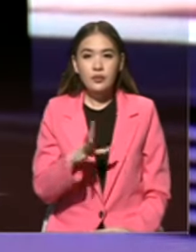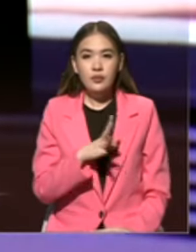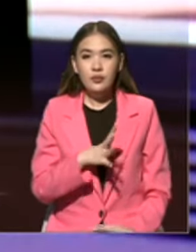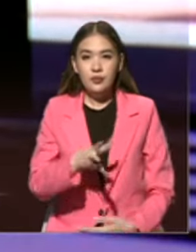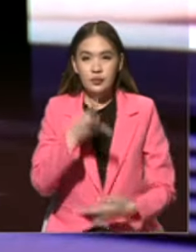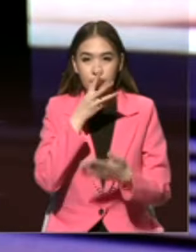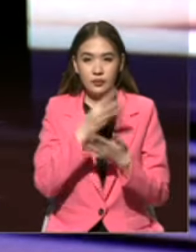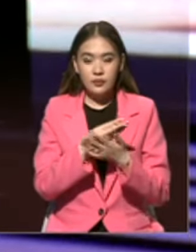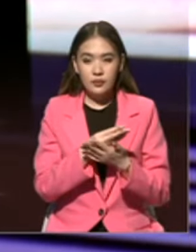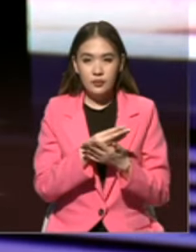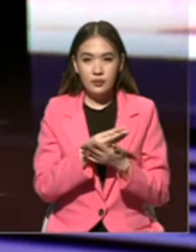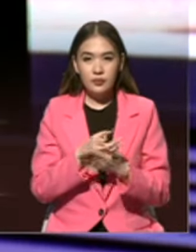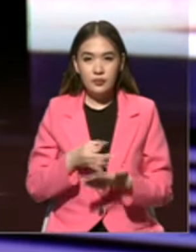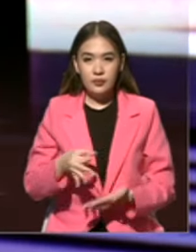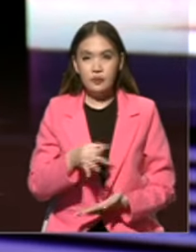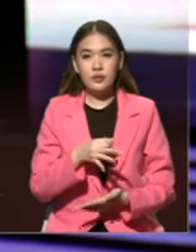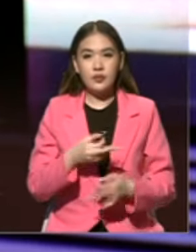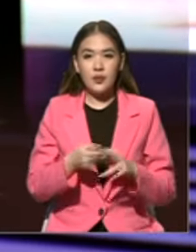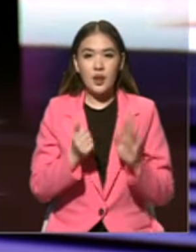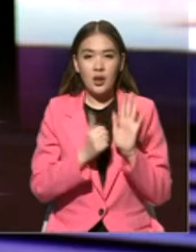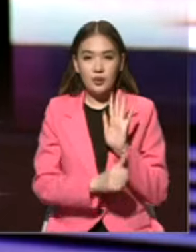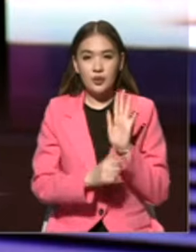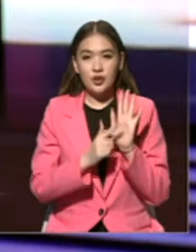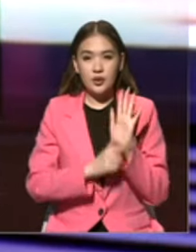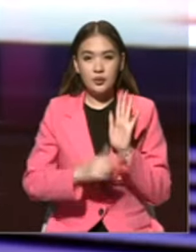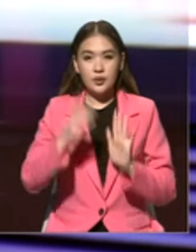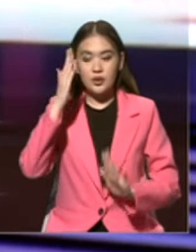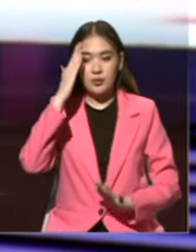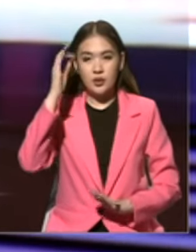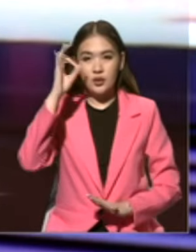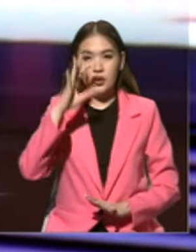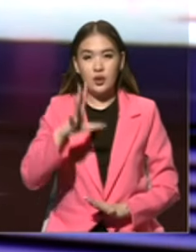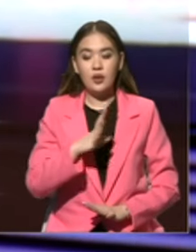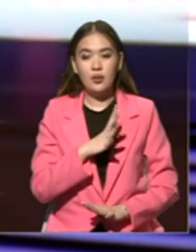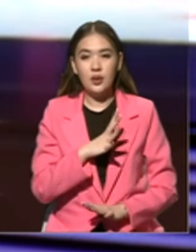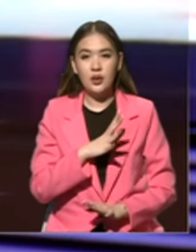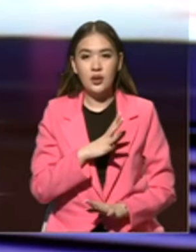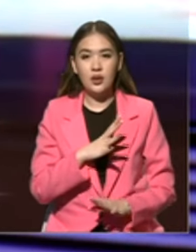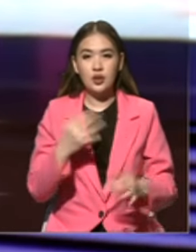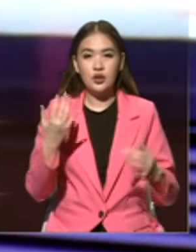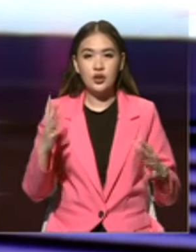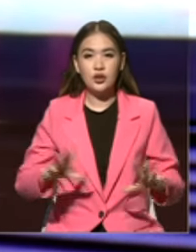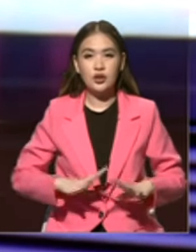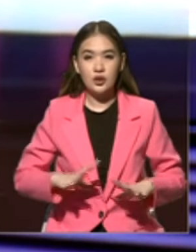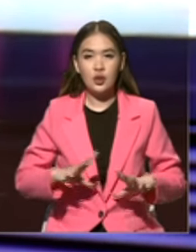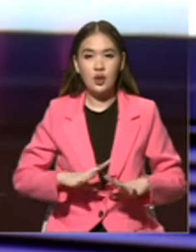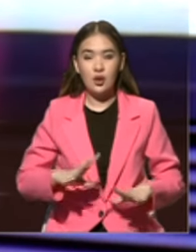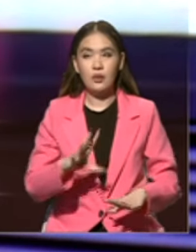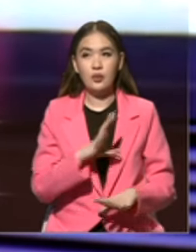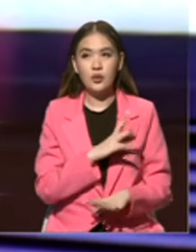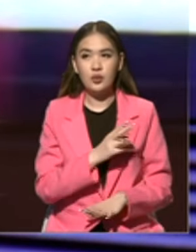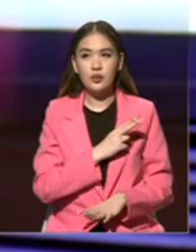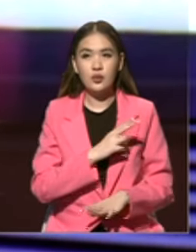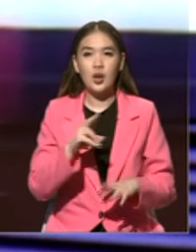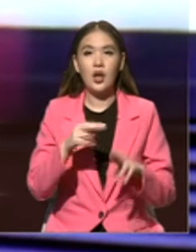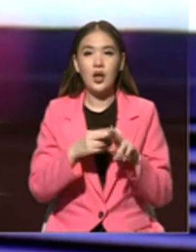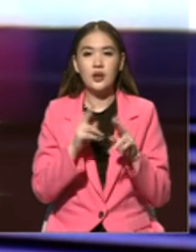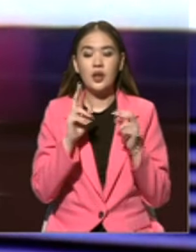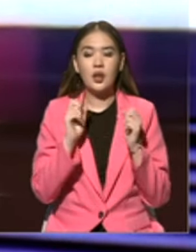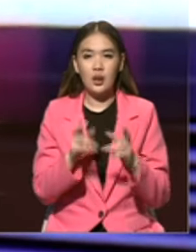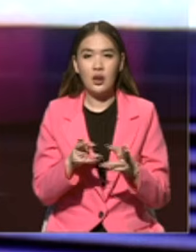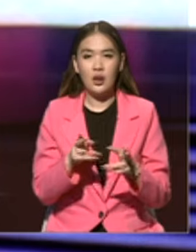аудан, біздің ауданда где-то бір 60-70 бастай далада жылқылар өлді. Олардың жағдайлары қалай